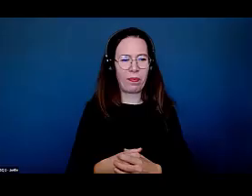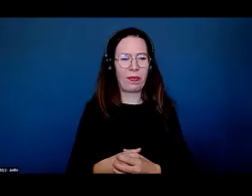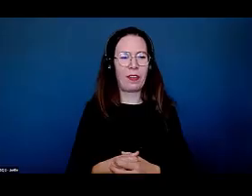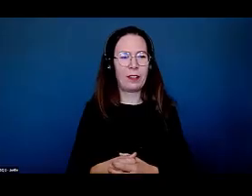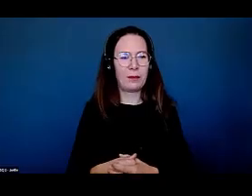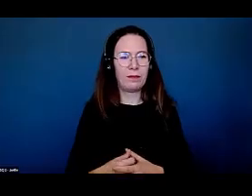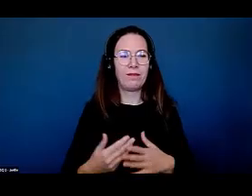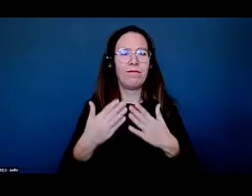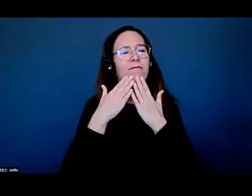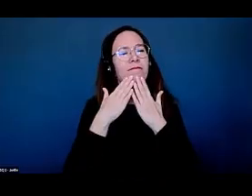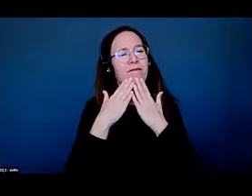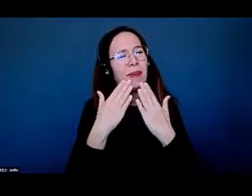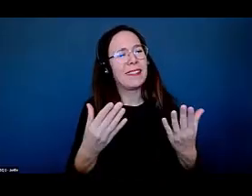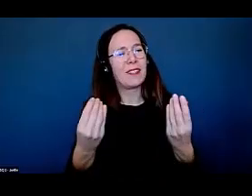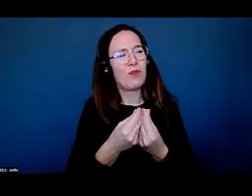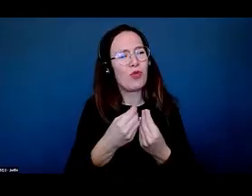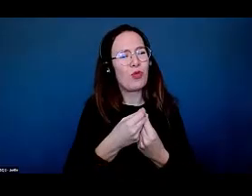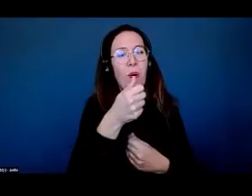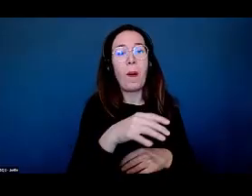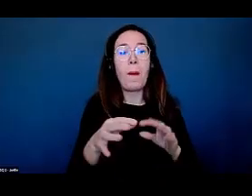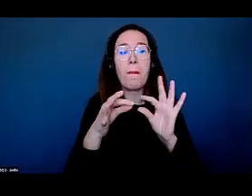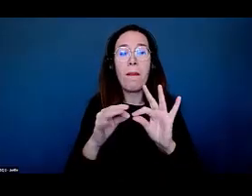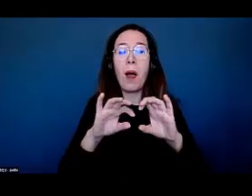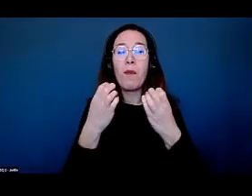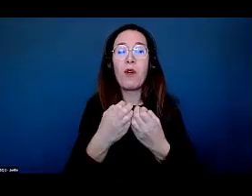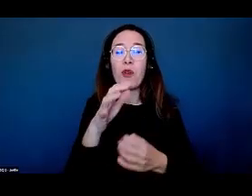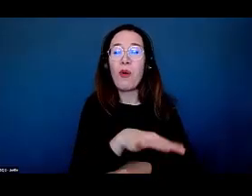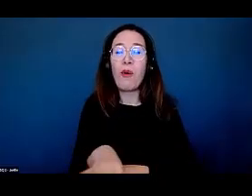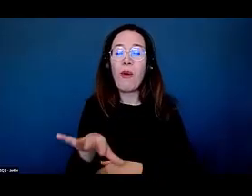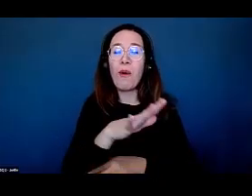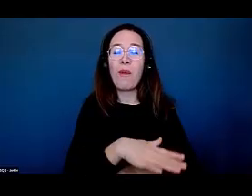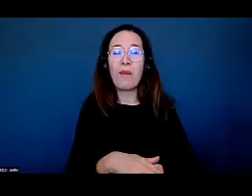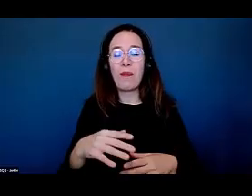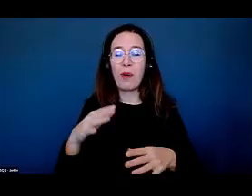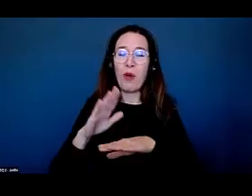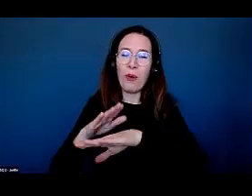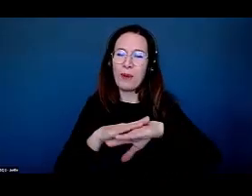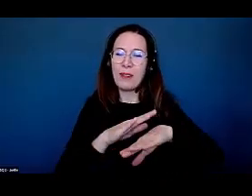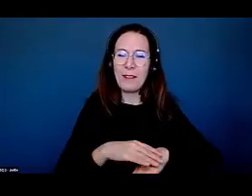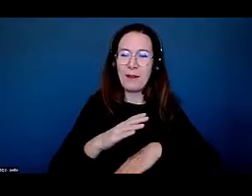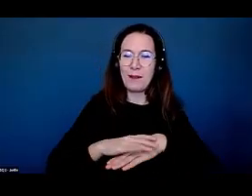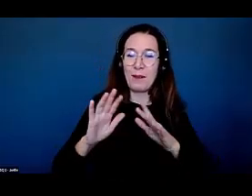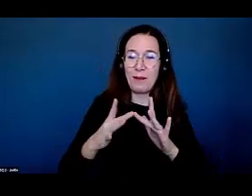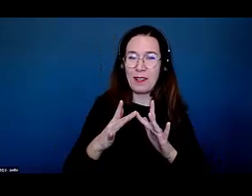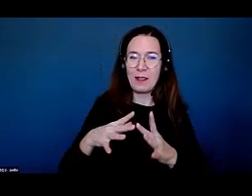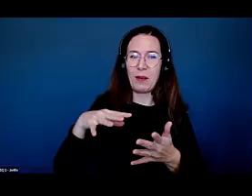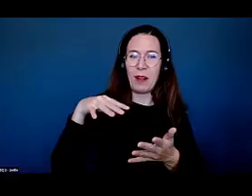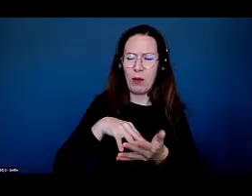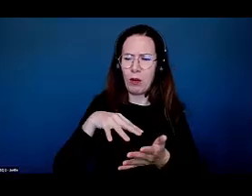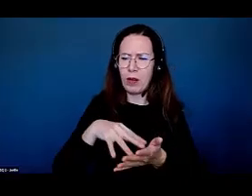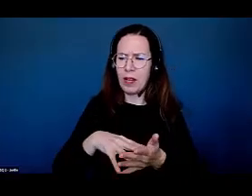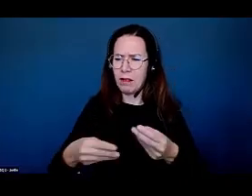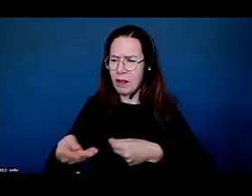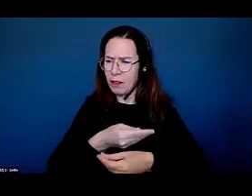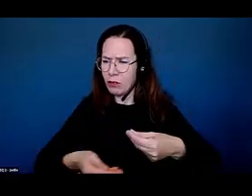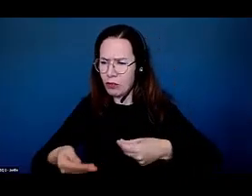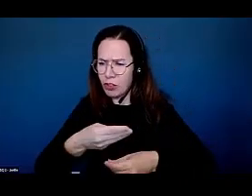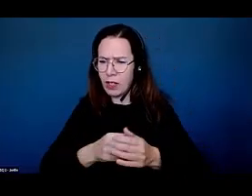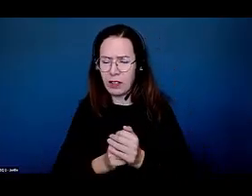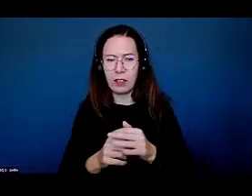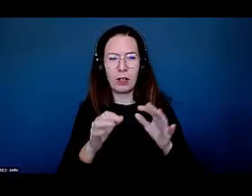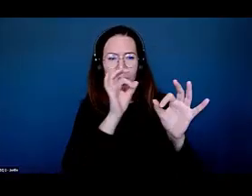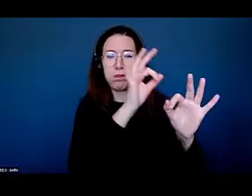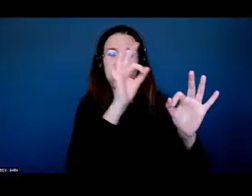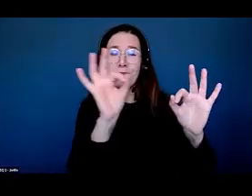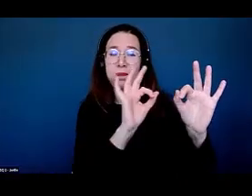Je voudrais exprimer ma profonde gratitude à chaque membre du groupe consultatif du Virtual Learning Exchange. Toutes